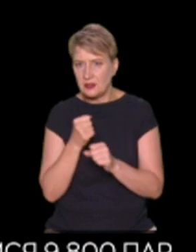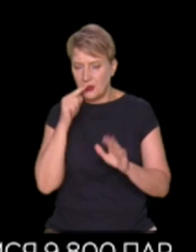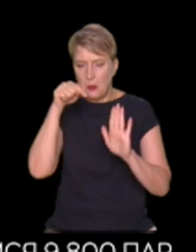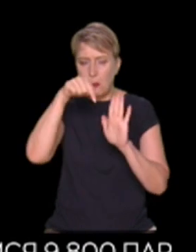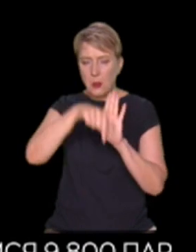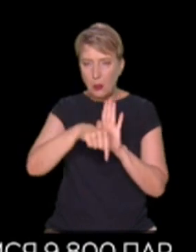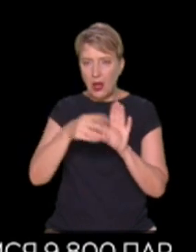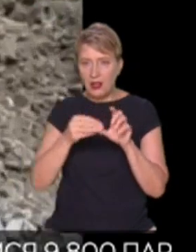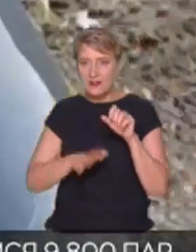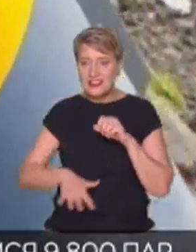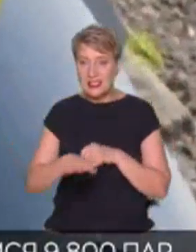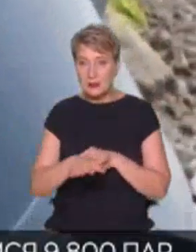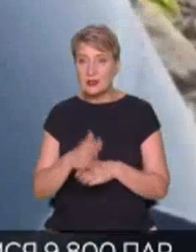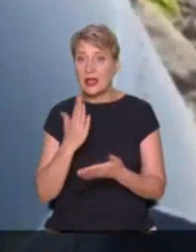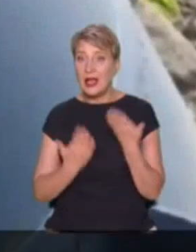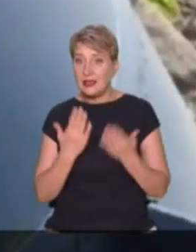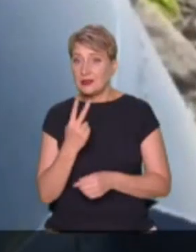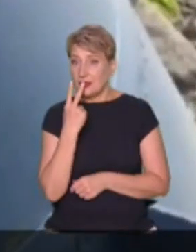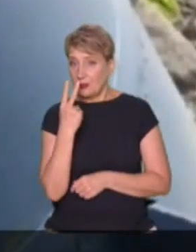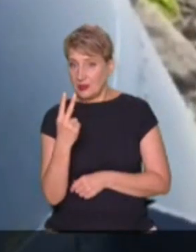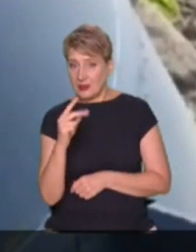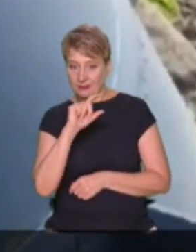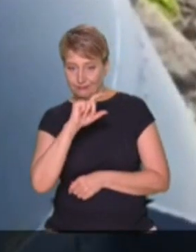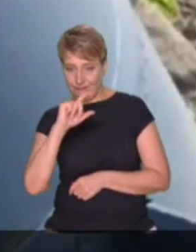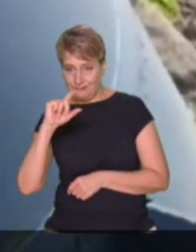Но если вы обратите внимание на вот этот серийный номер